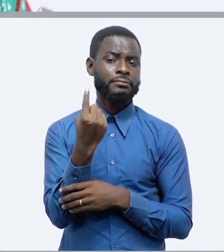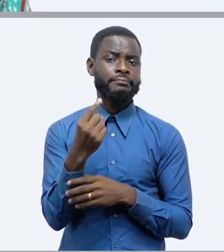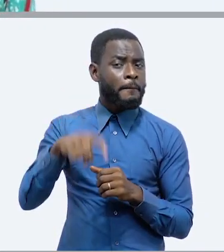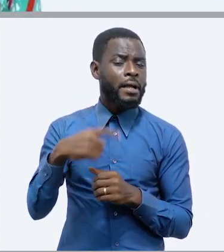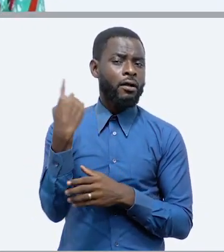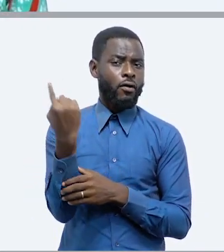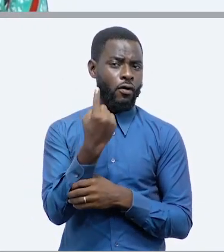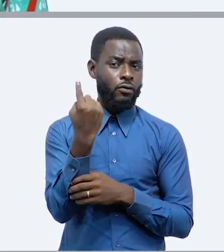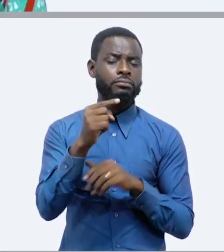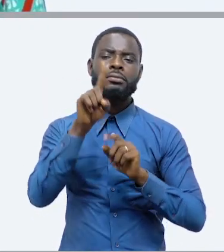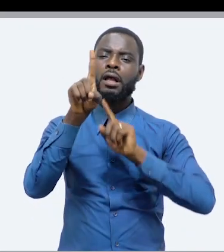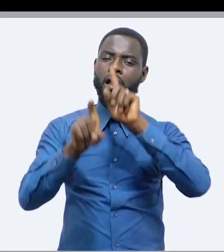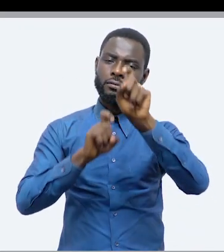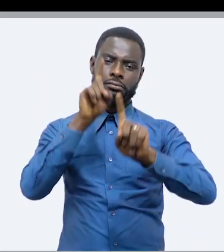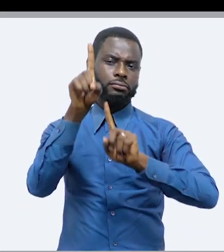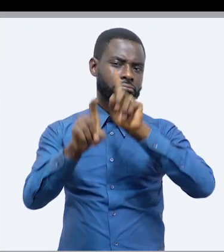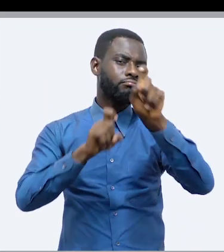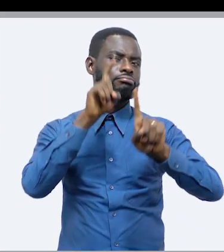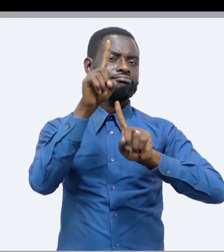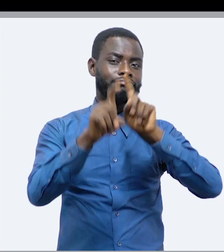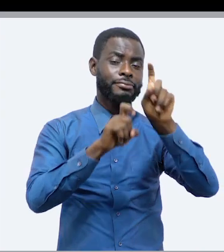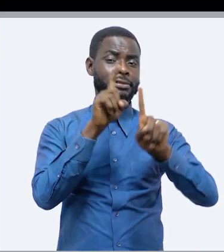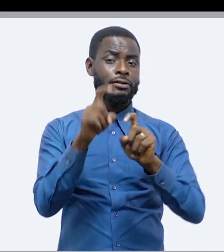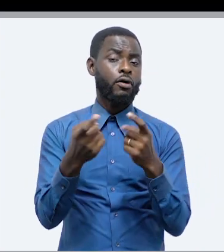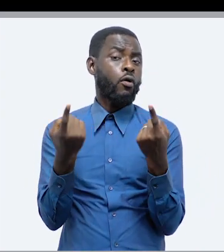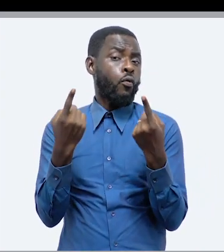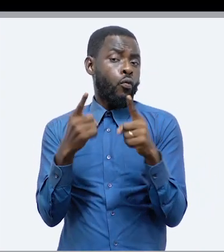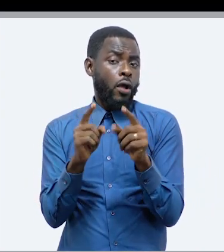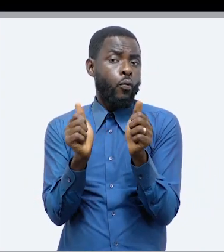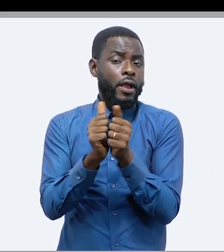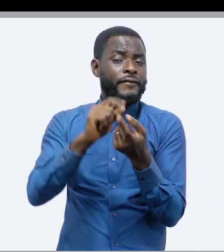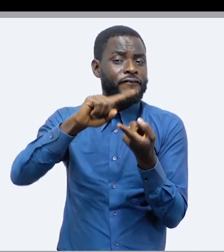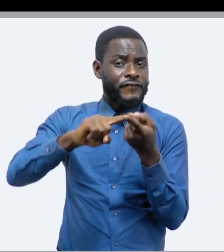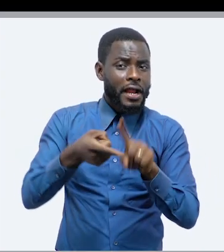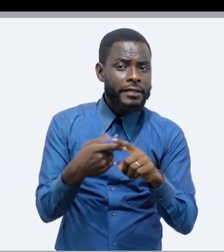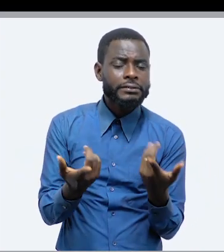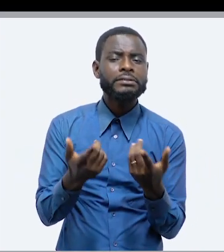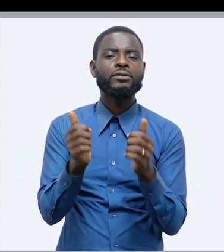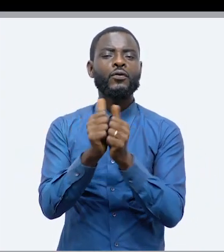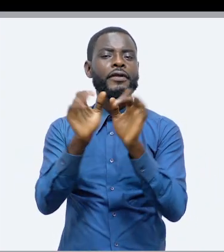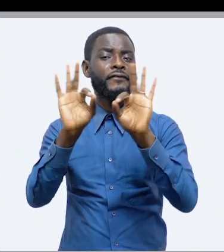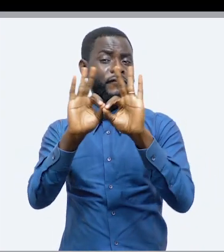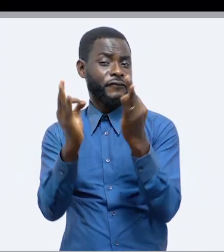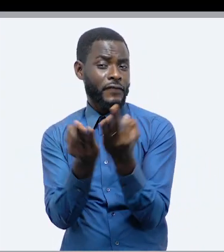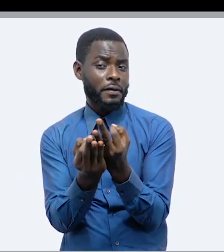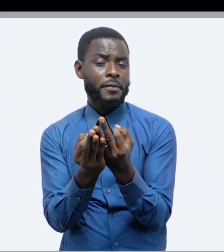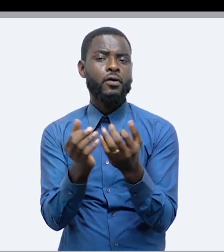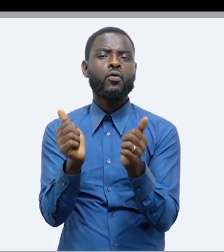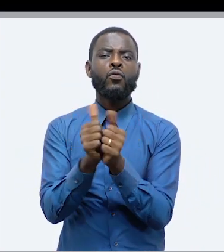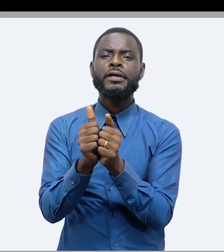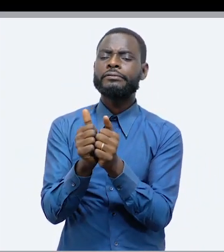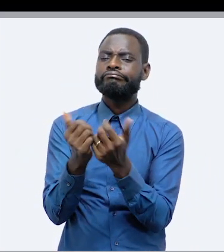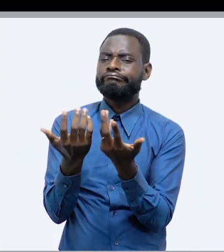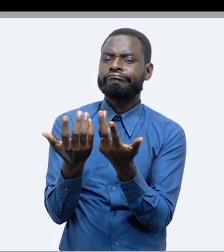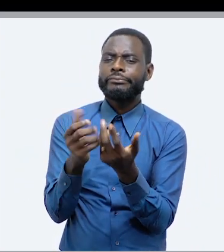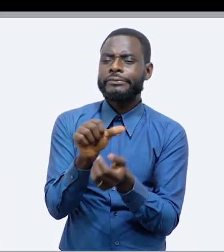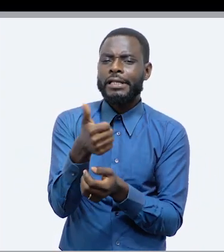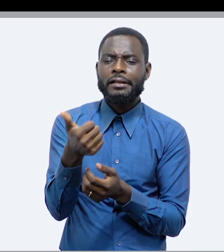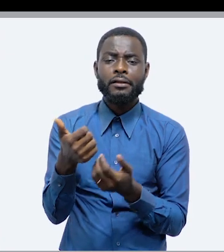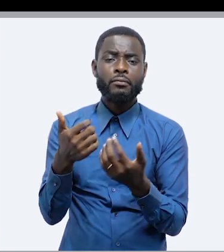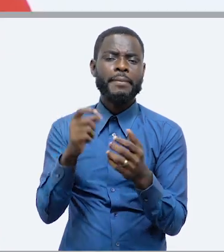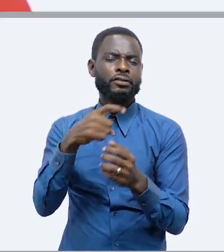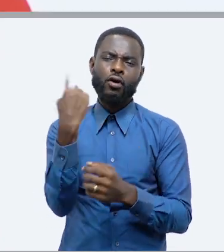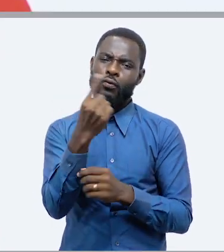wake mashijoba. Ni ebaha oti lo yinto ni wahye. Ye wawala shile mliye anye